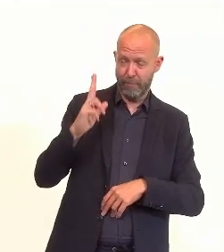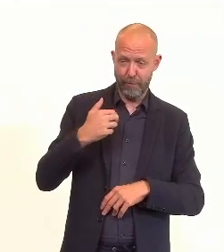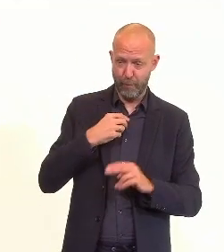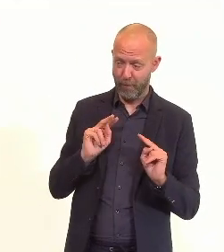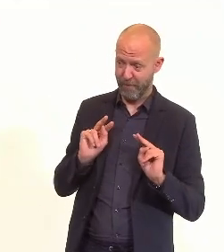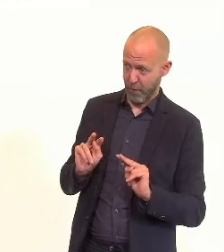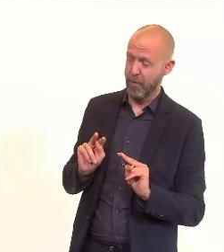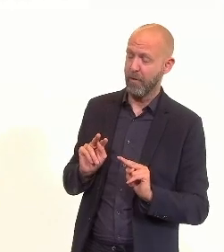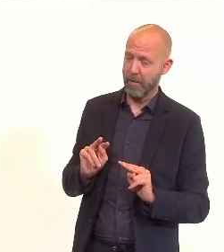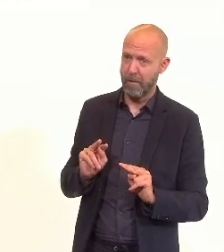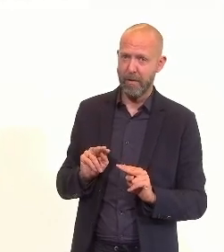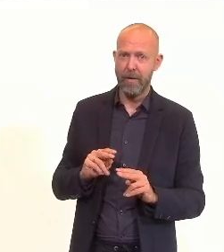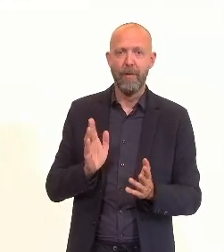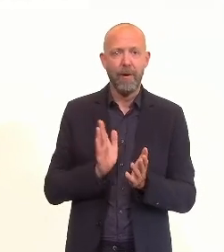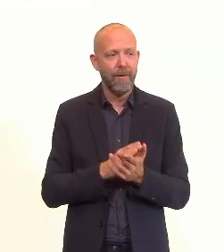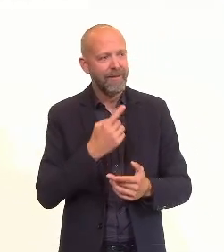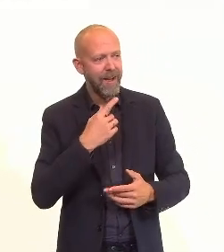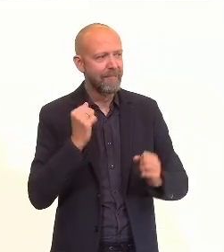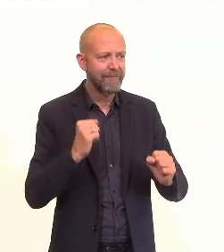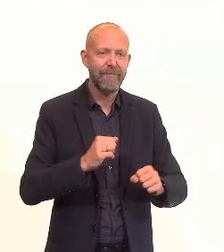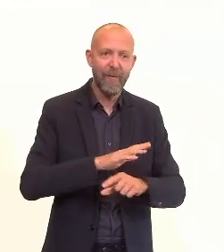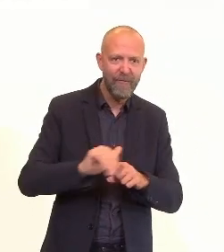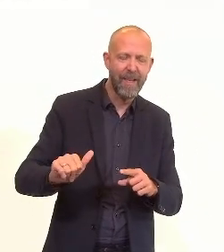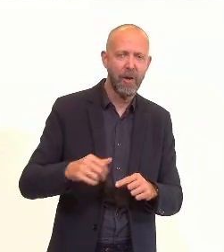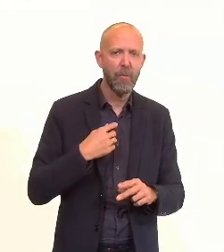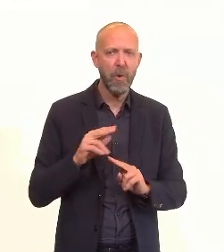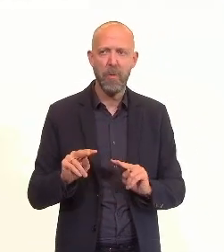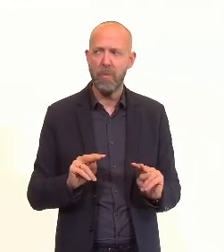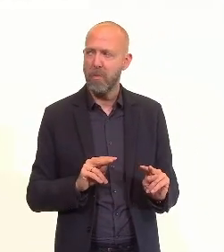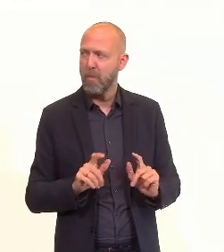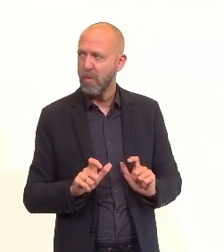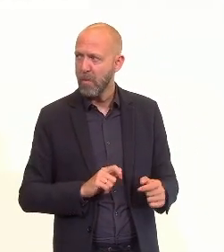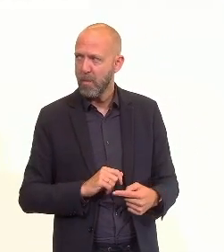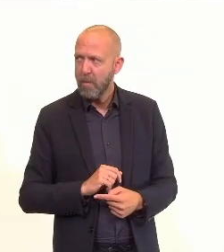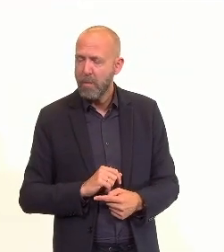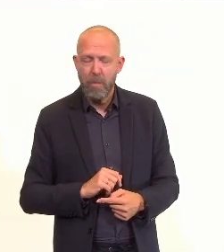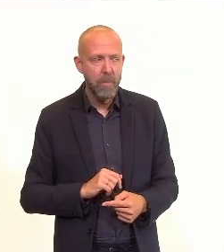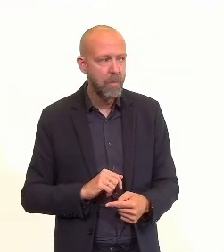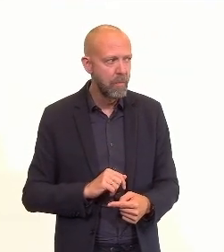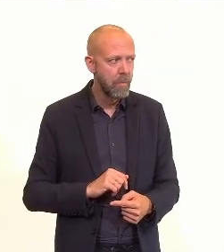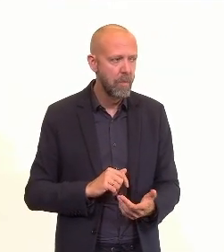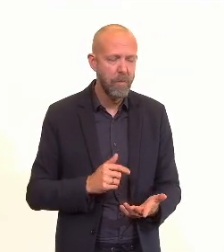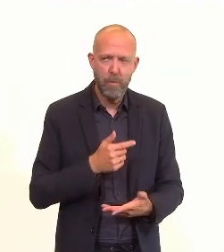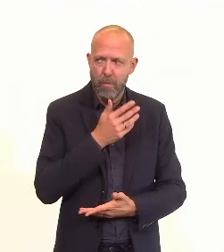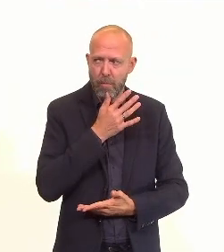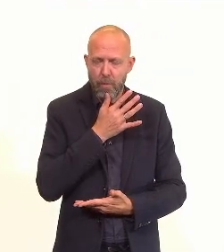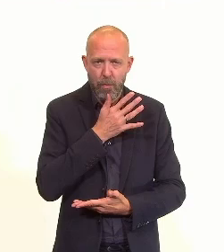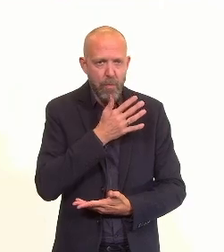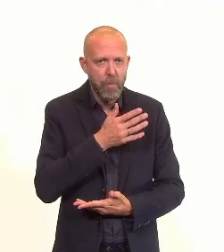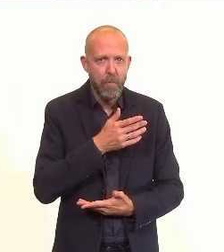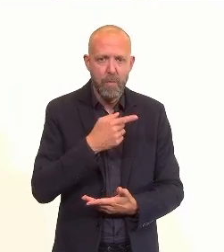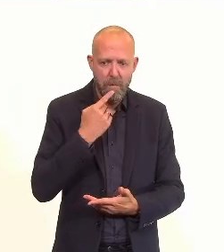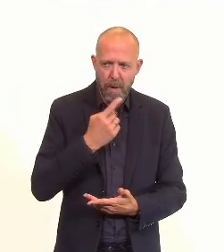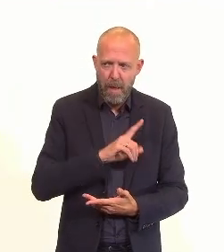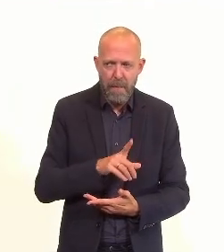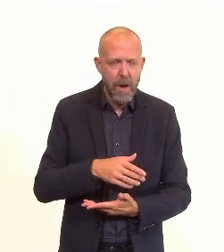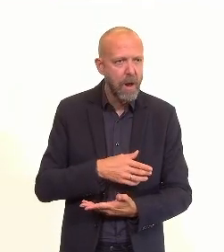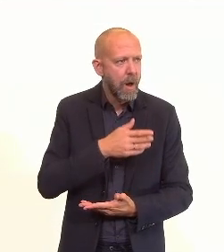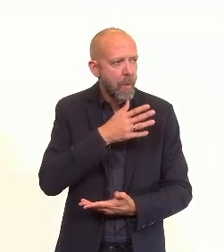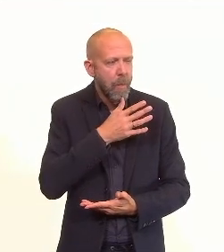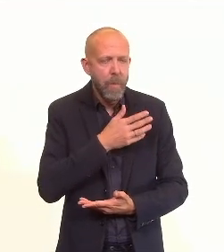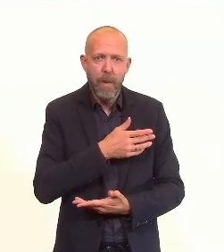quand on dit allez, on va faire ça, on regarde les collègues en disant mais ils ne parlent pas. Ils ne peuvent pas parler. Ben, c'est vrai, vous ne parlez